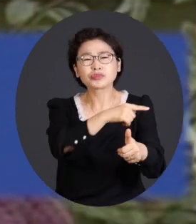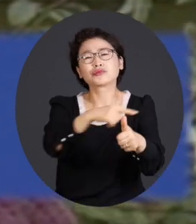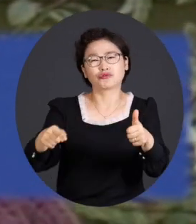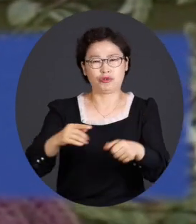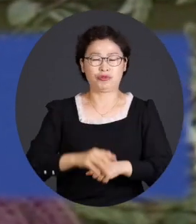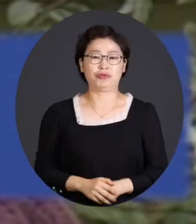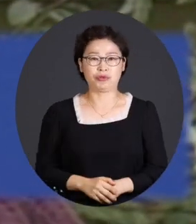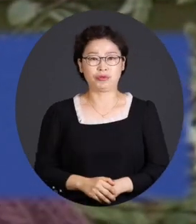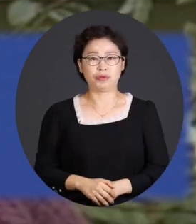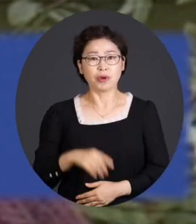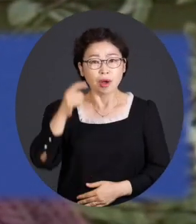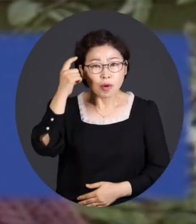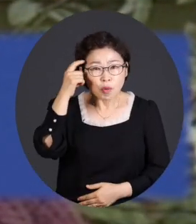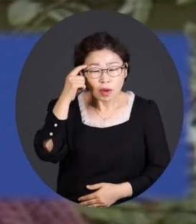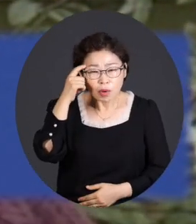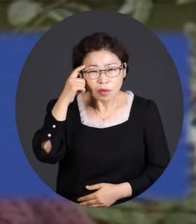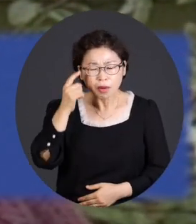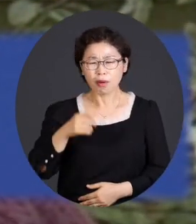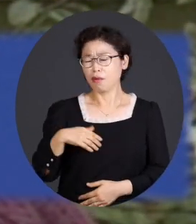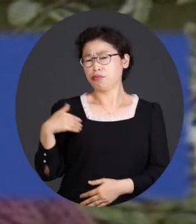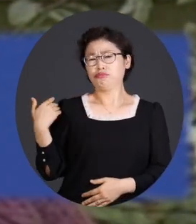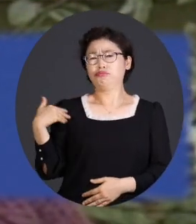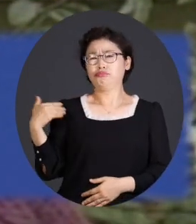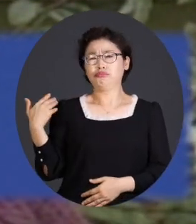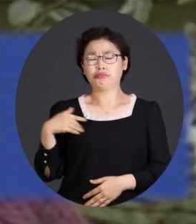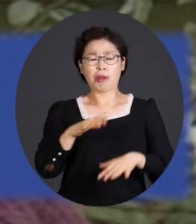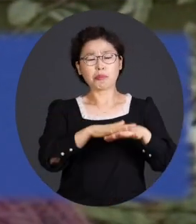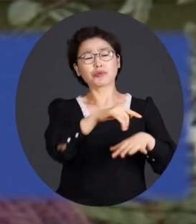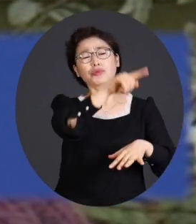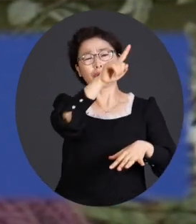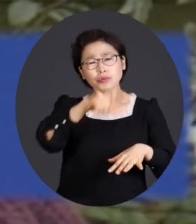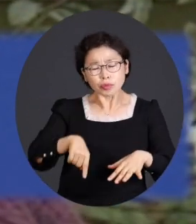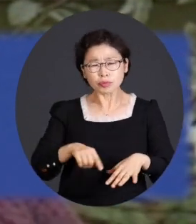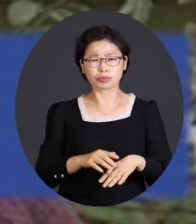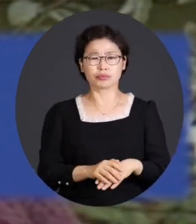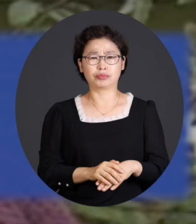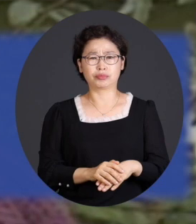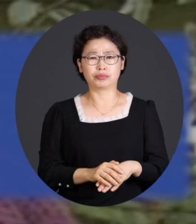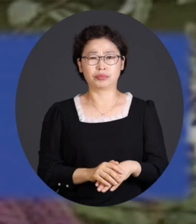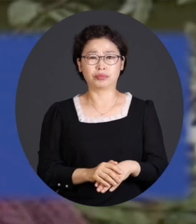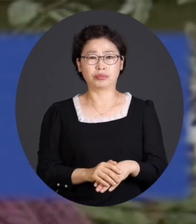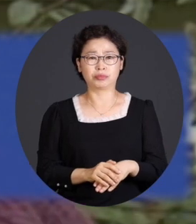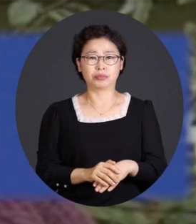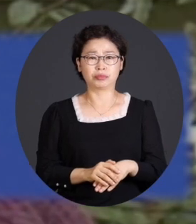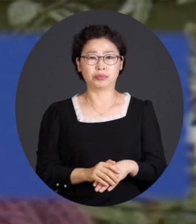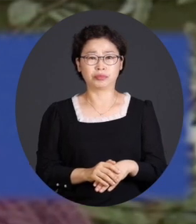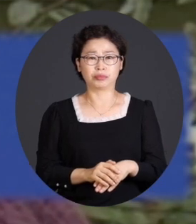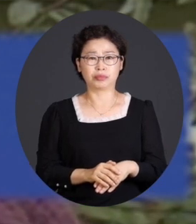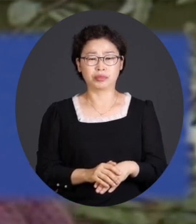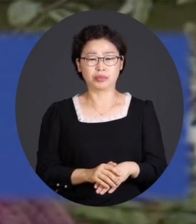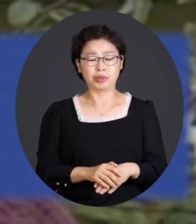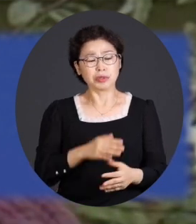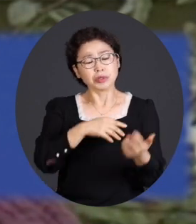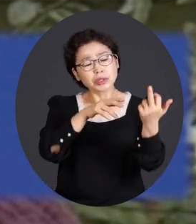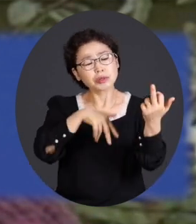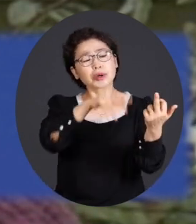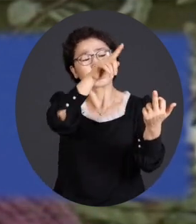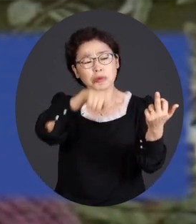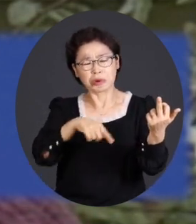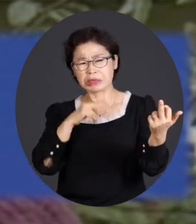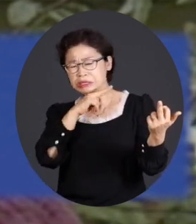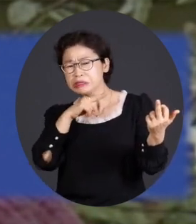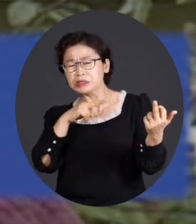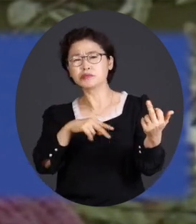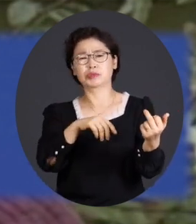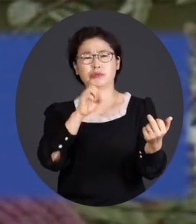않게. 무사봤어. 누가 합니까? 그 바티강우람서도 지네 이제 산에 연락강우람